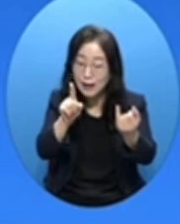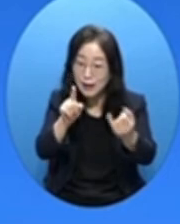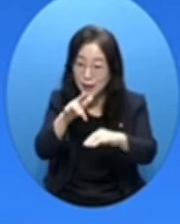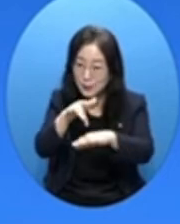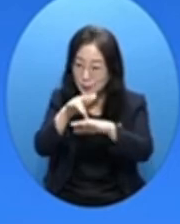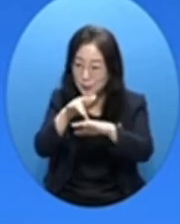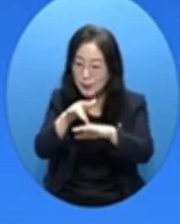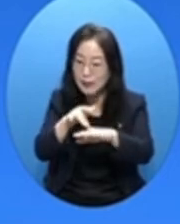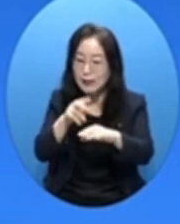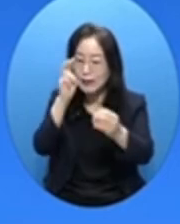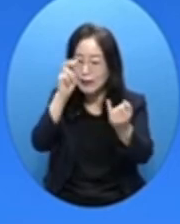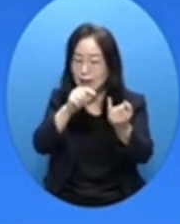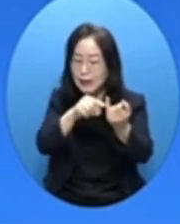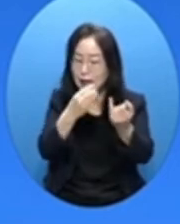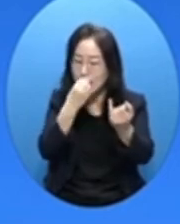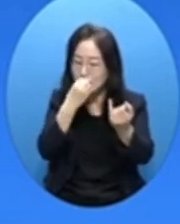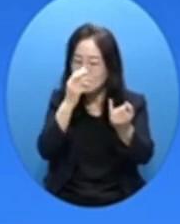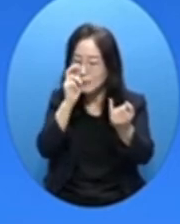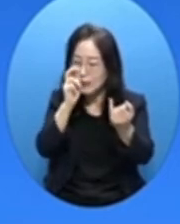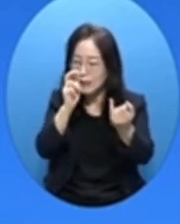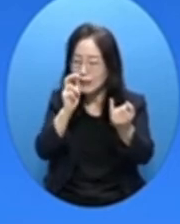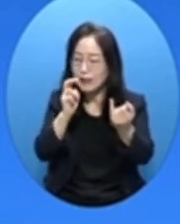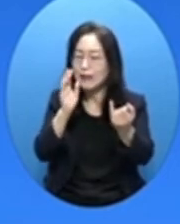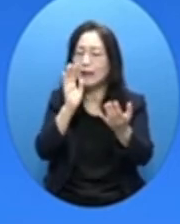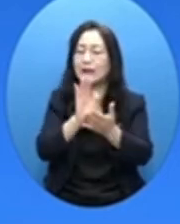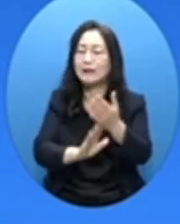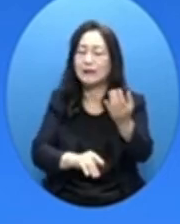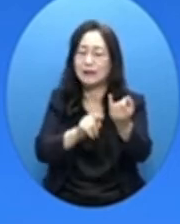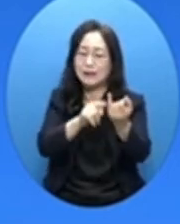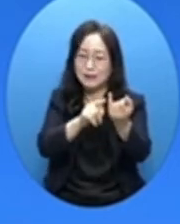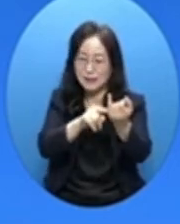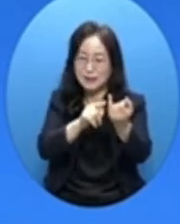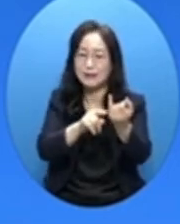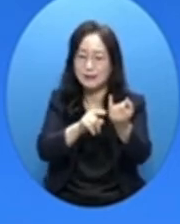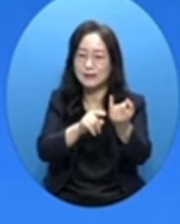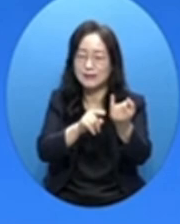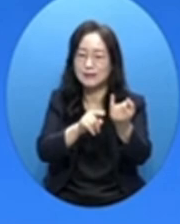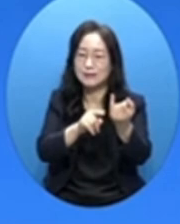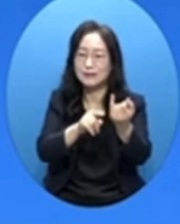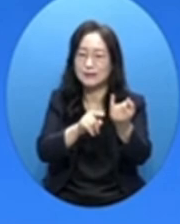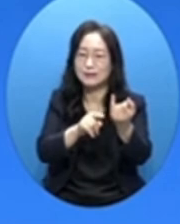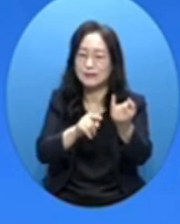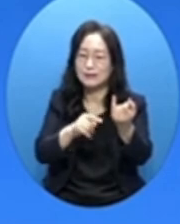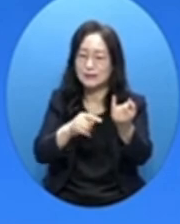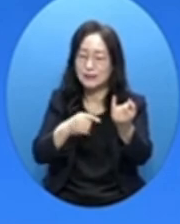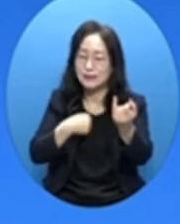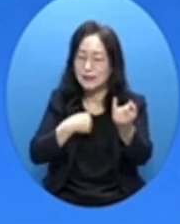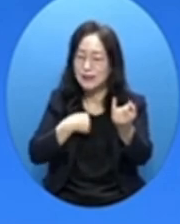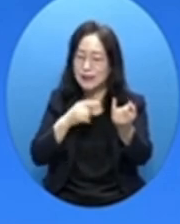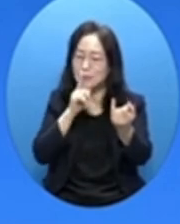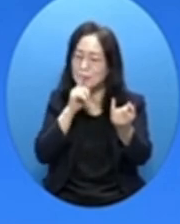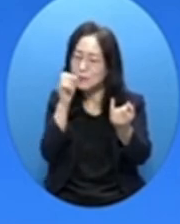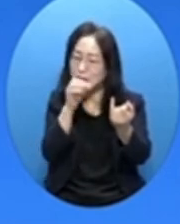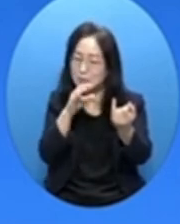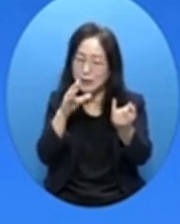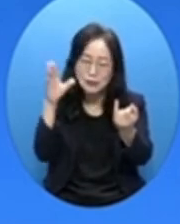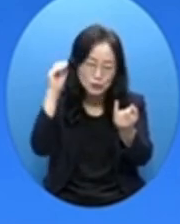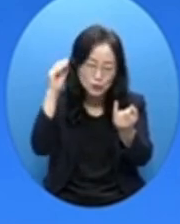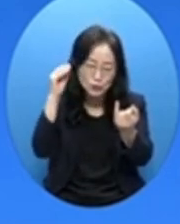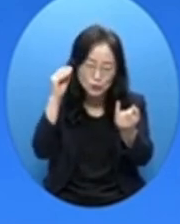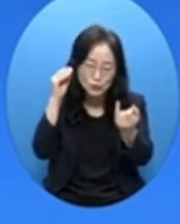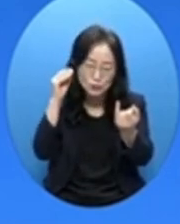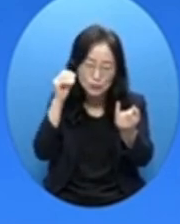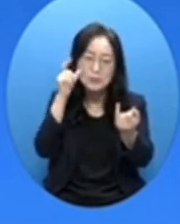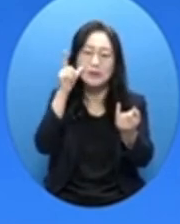발견했습니다. 아, 아이가 이제부터 나의 얘기를 듣고 있구나.